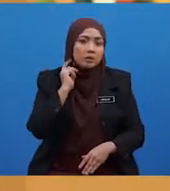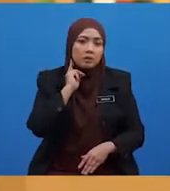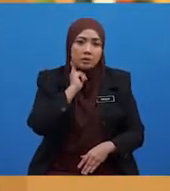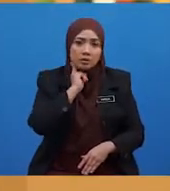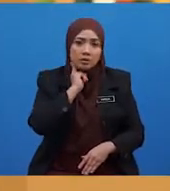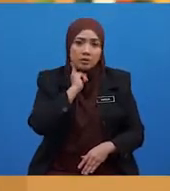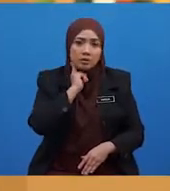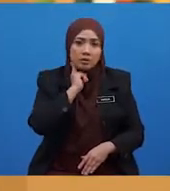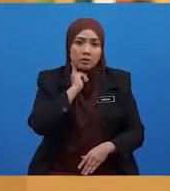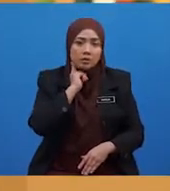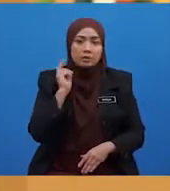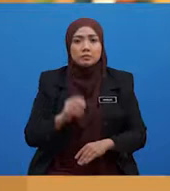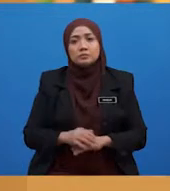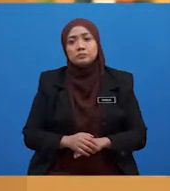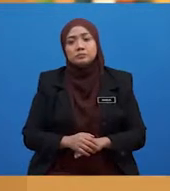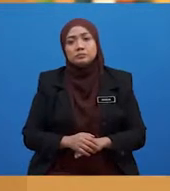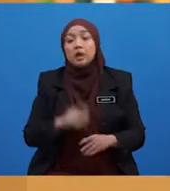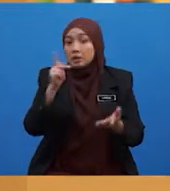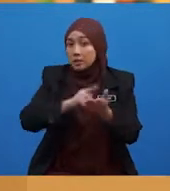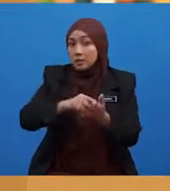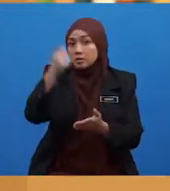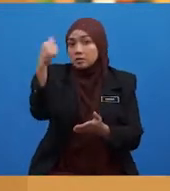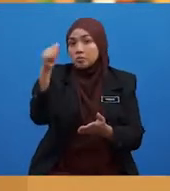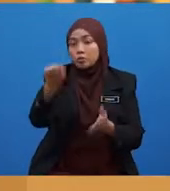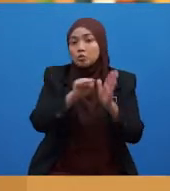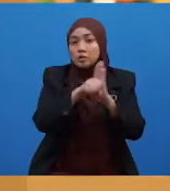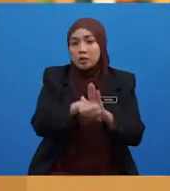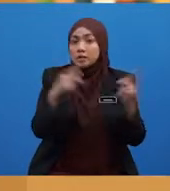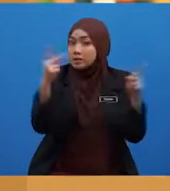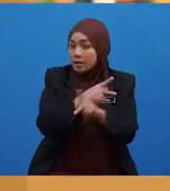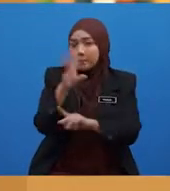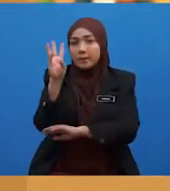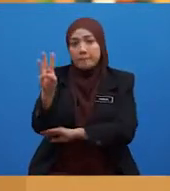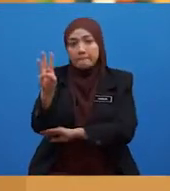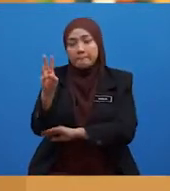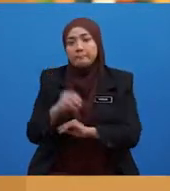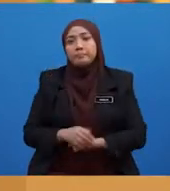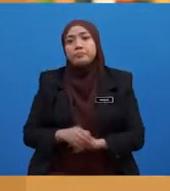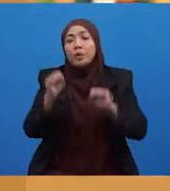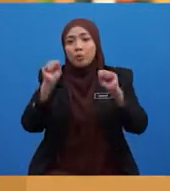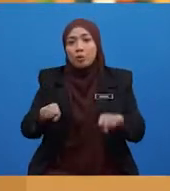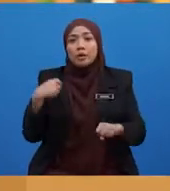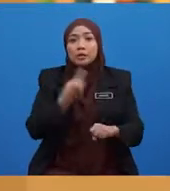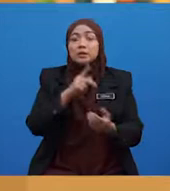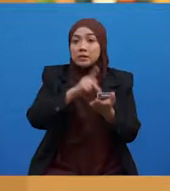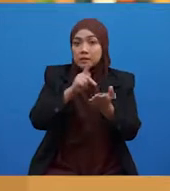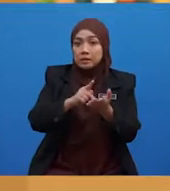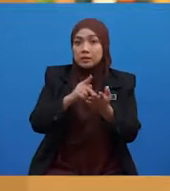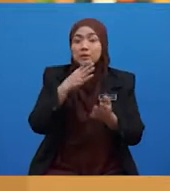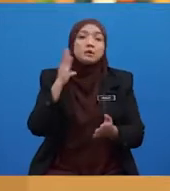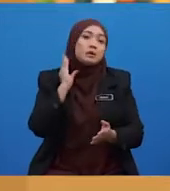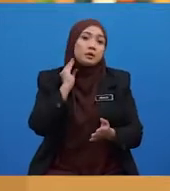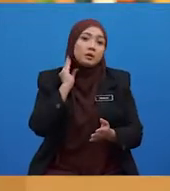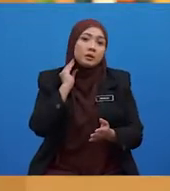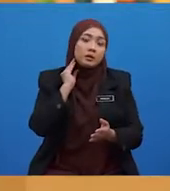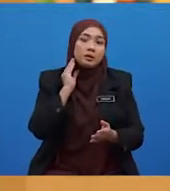tadi, kiraan nadi selama 10 saat didarabkan dengan 6. Ataupun anda boleh mengira denyutan nadi